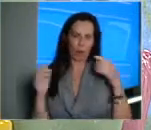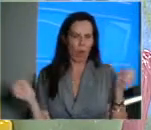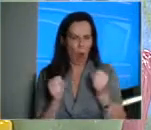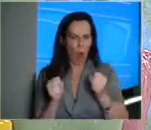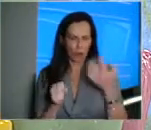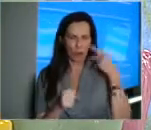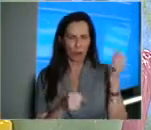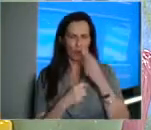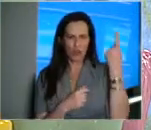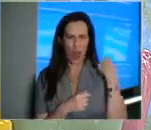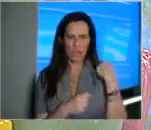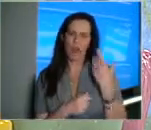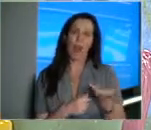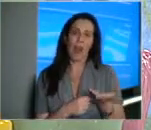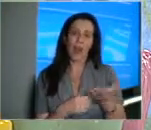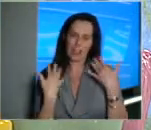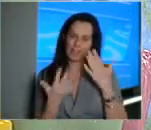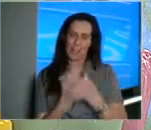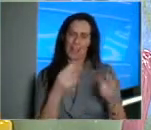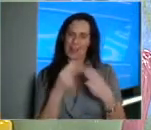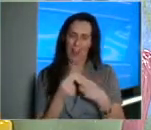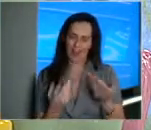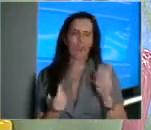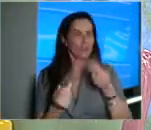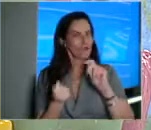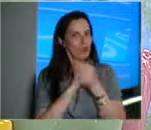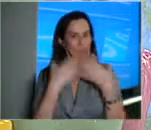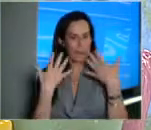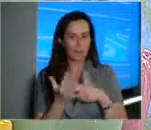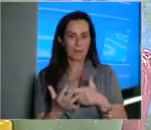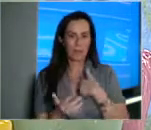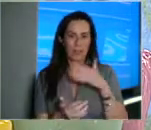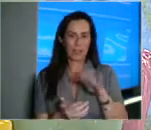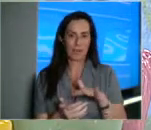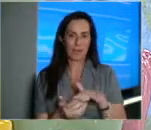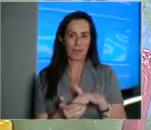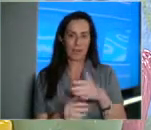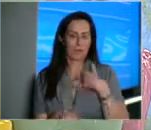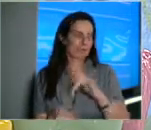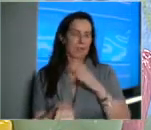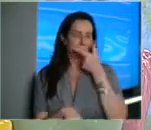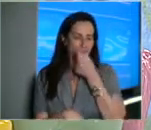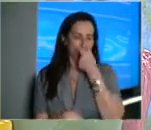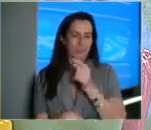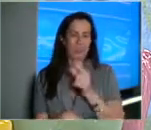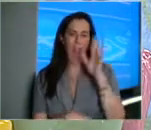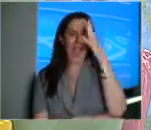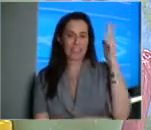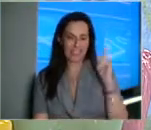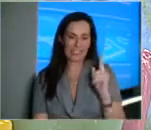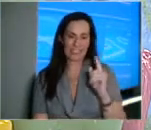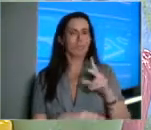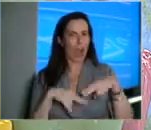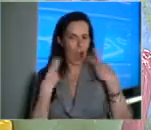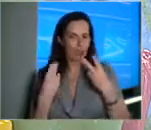אותנו בשבוע שעבר, אין ספק שהאביב כבר כאן, שינויים מתרחשים במזג האוויר, אני גם עם האלרגיה הקבועה שלי, העצים שהיו בתרדמת